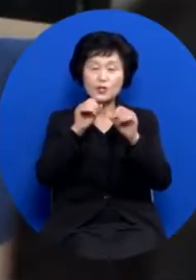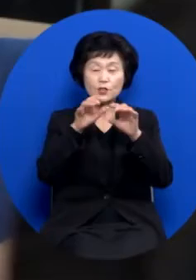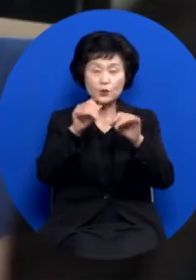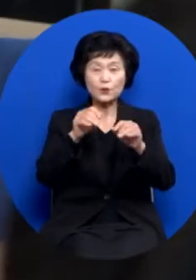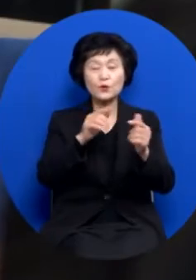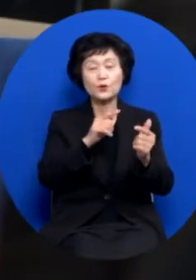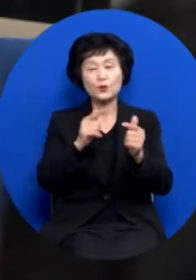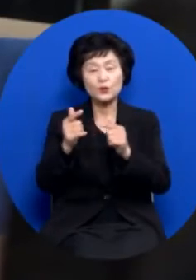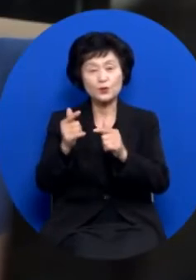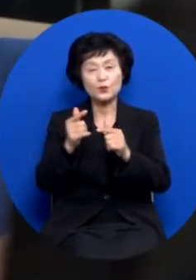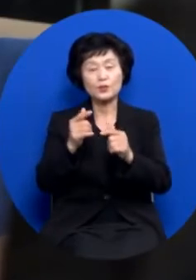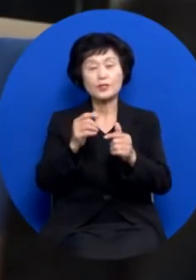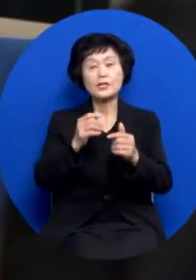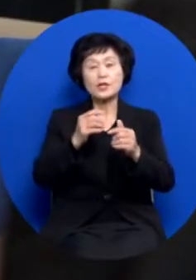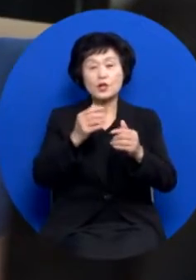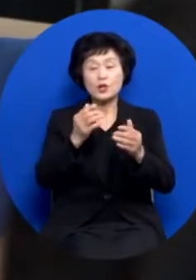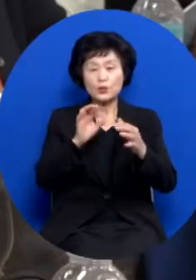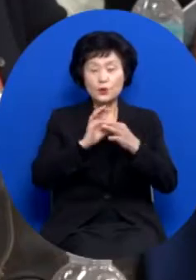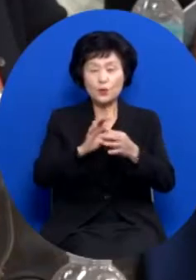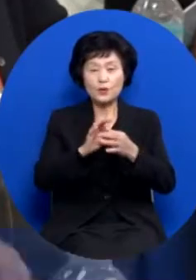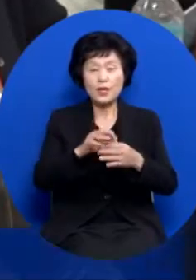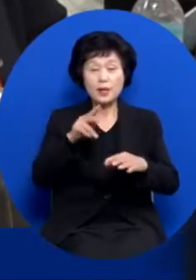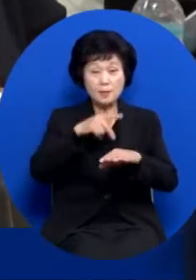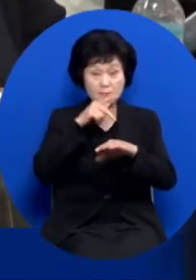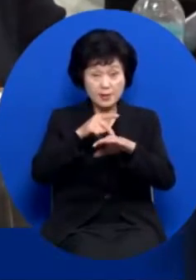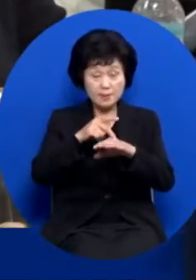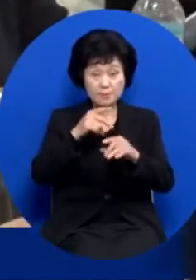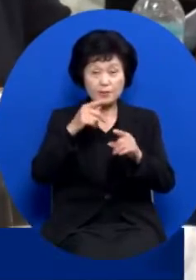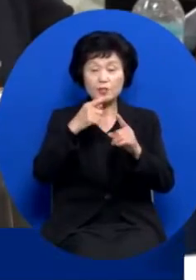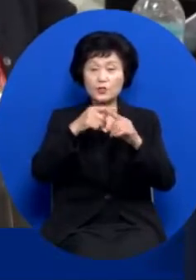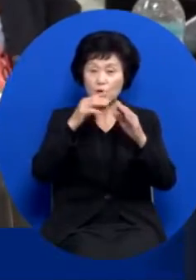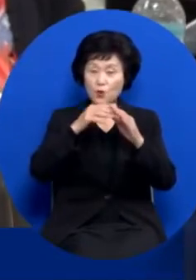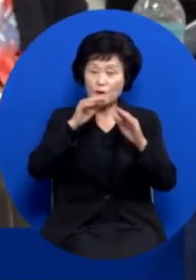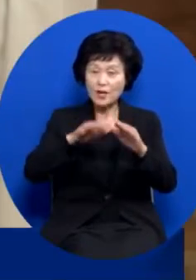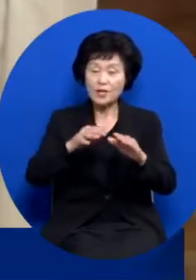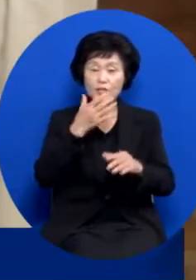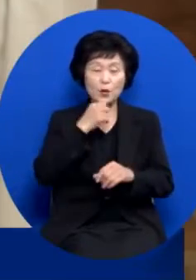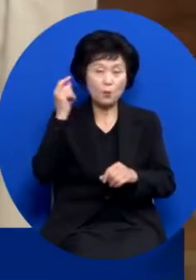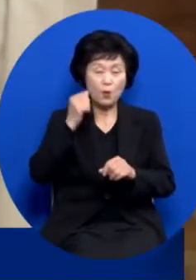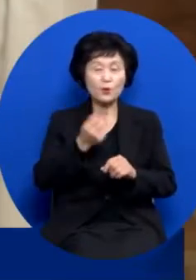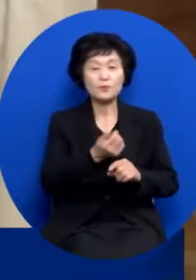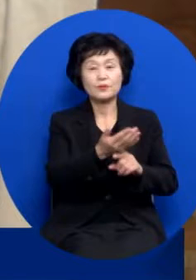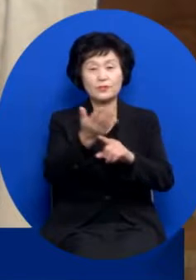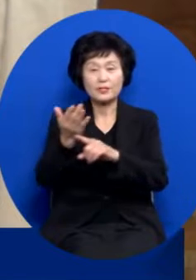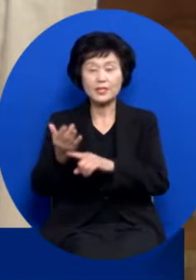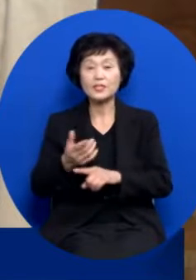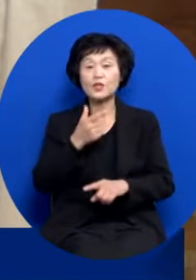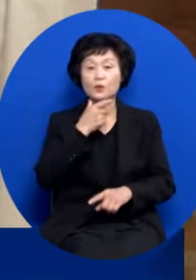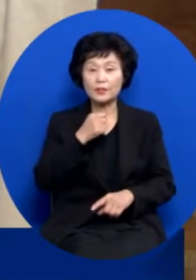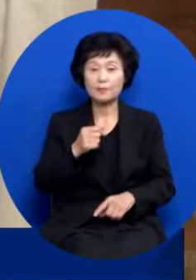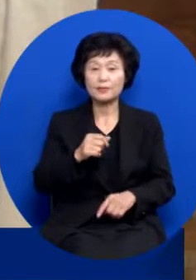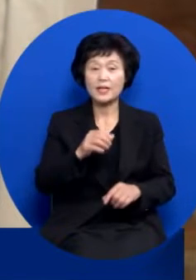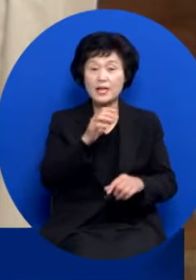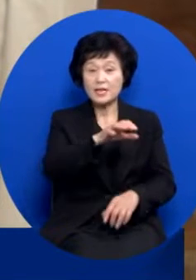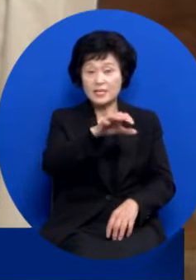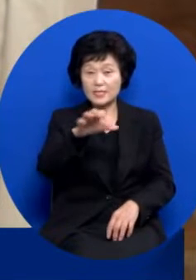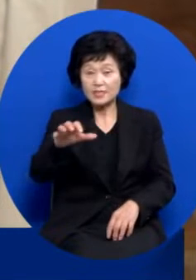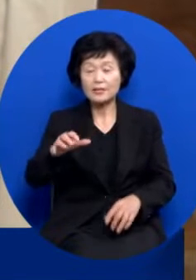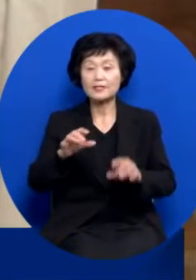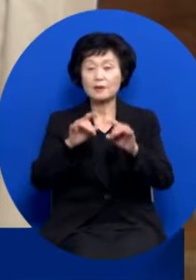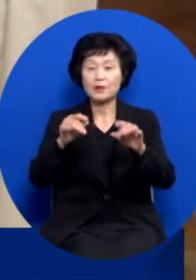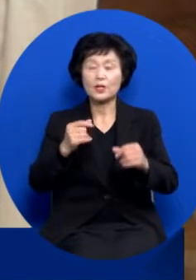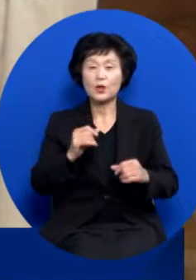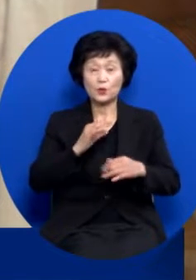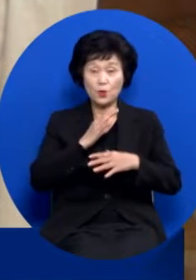더욱 부흥하길 바랐습니다. 이번 이 세미나를 통해서 필리핀의 각 지역마다 이 놀라운 부흥과